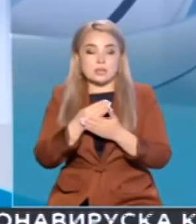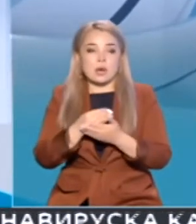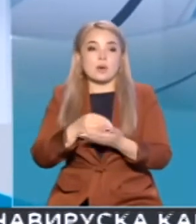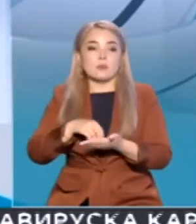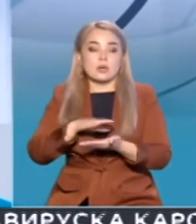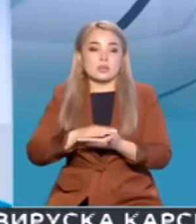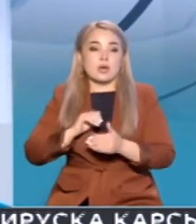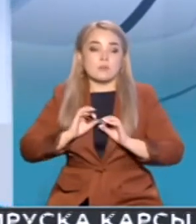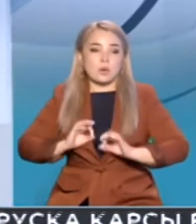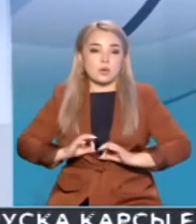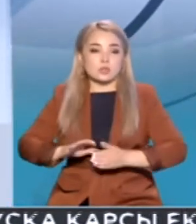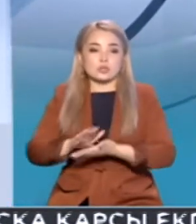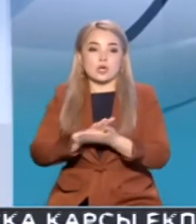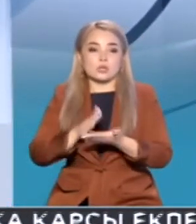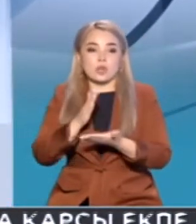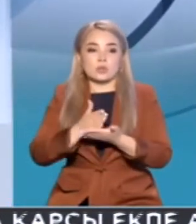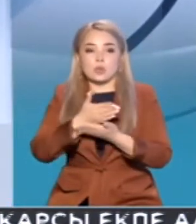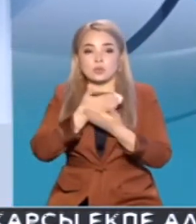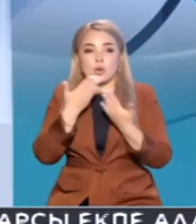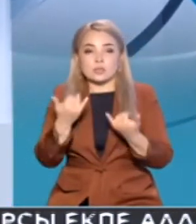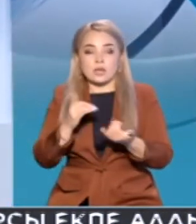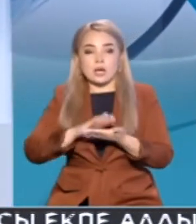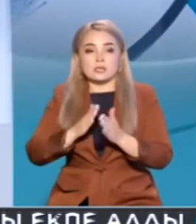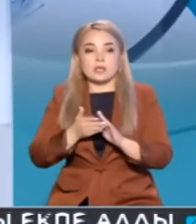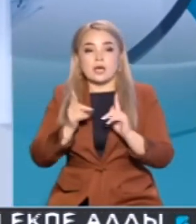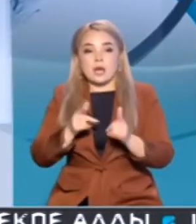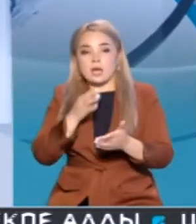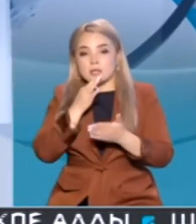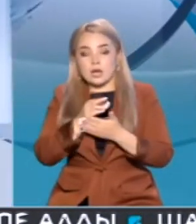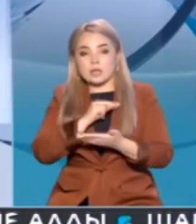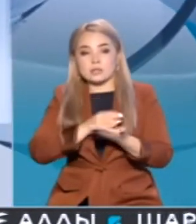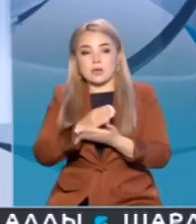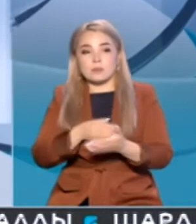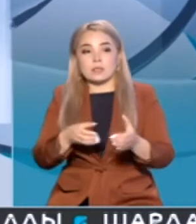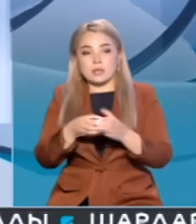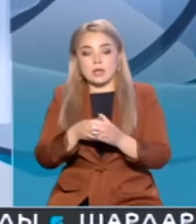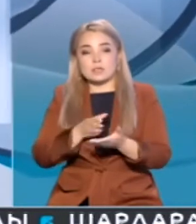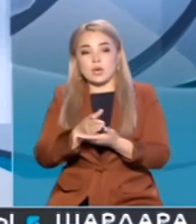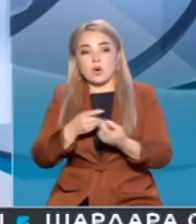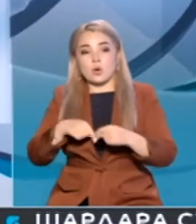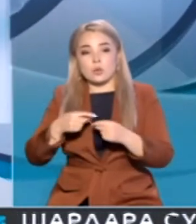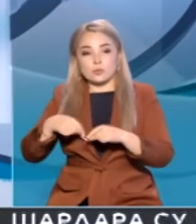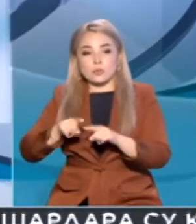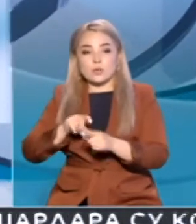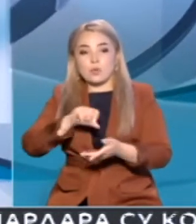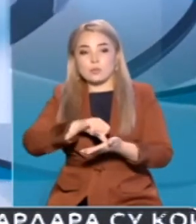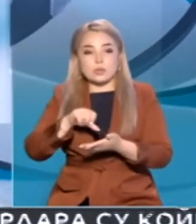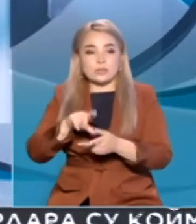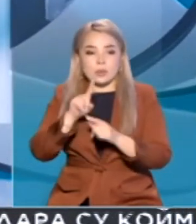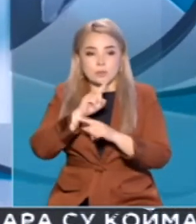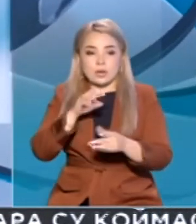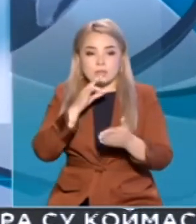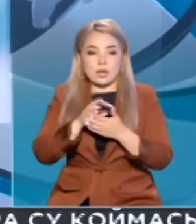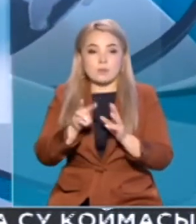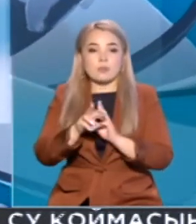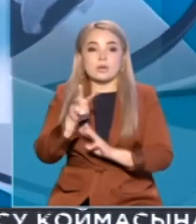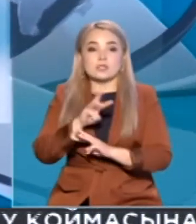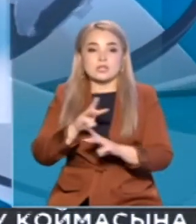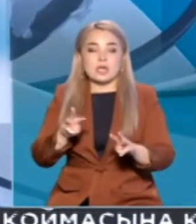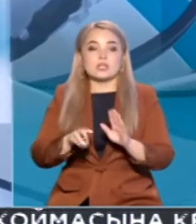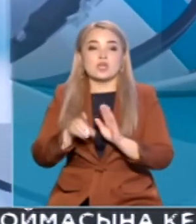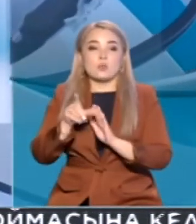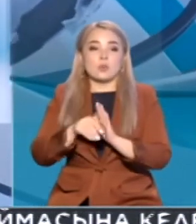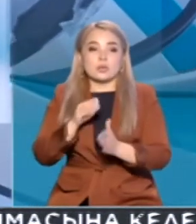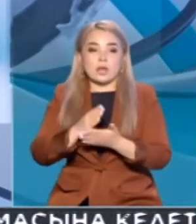бекітпейді. Сенаттың келісімі керек. Айтпақшы, осы аталған орган қызметкерлері саяси ұйымдарға мүшелікке өтпейді. Ал мәжіліс депутаттарын